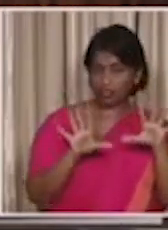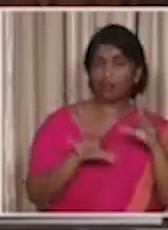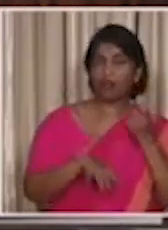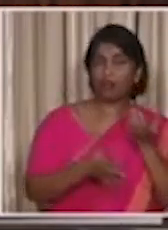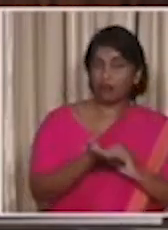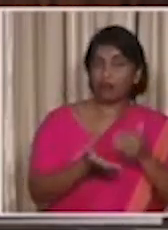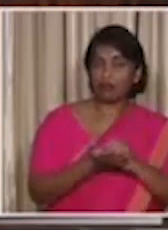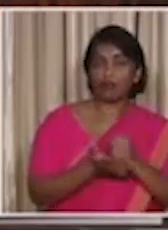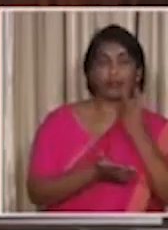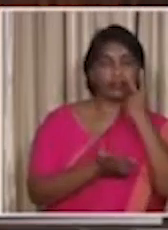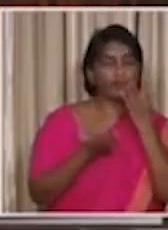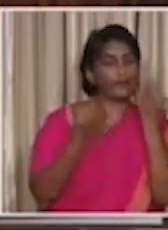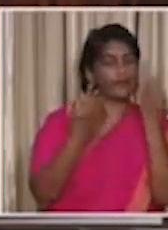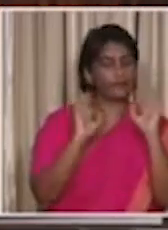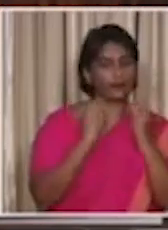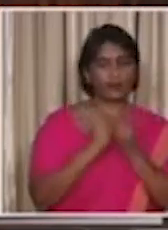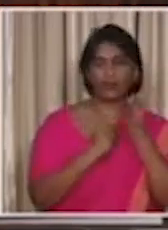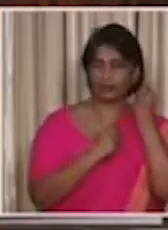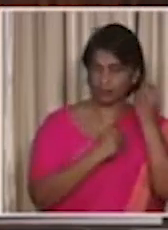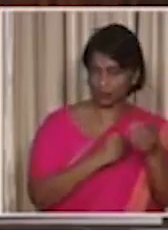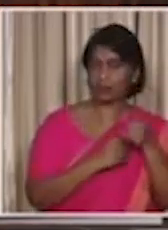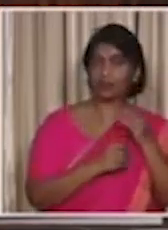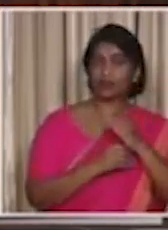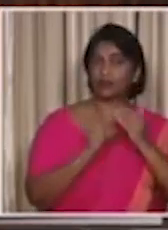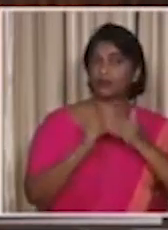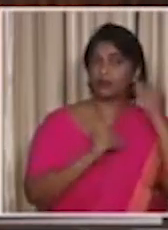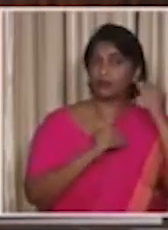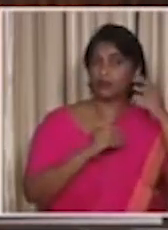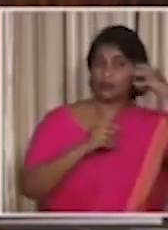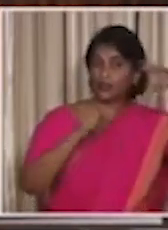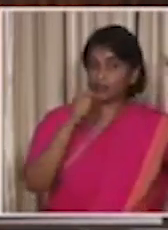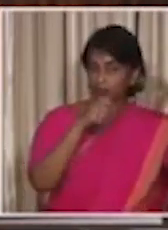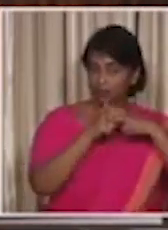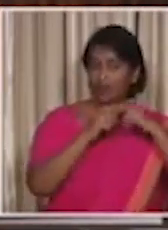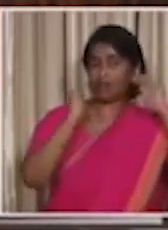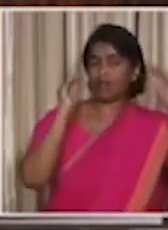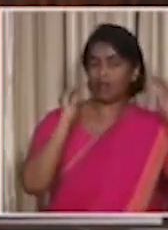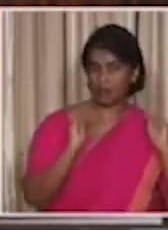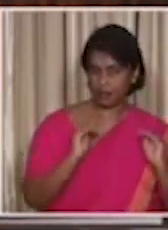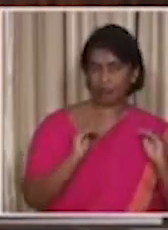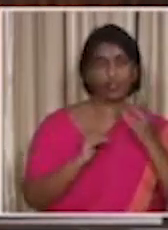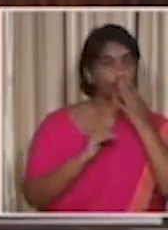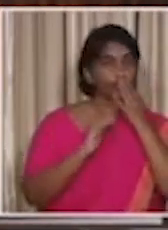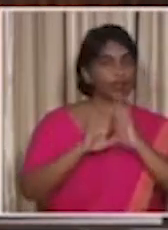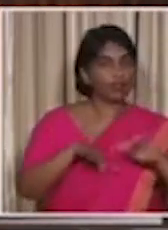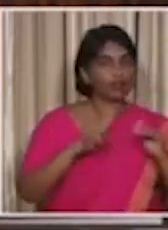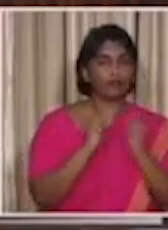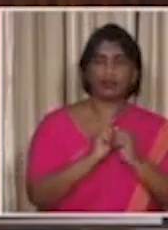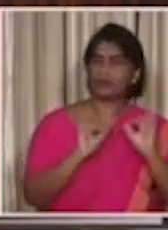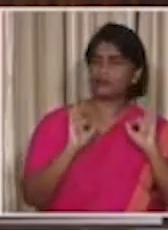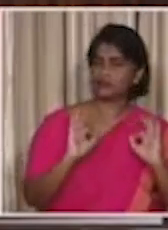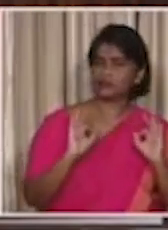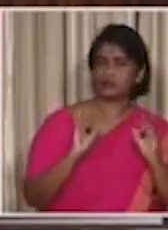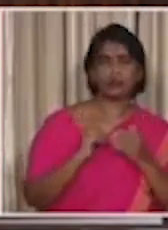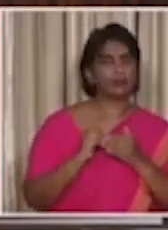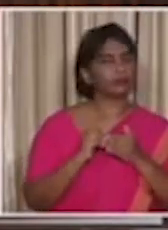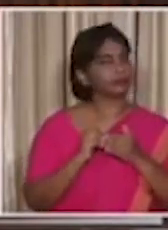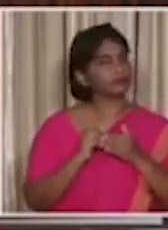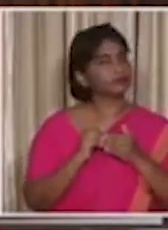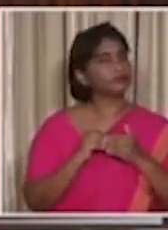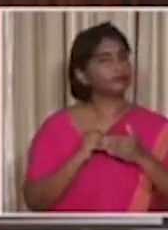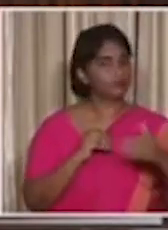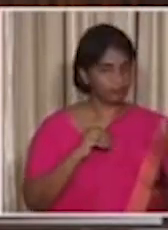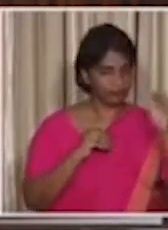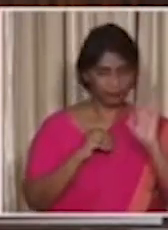අවස්ථා දෙකකදී නොමිලේ ලබා දෙනවා. විදුලි කප්පාදුව අඩු වෙලා පාසල් කටයුතු සාමාන්‍ය තත්ත්වයට